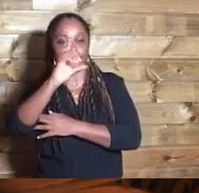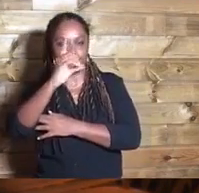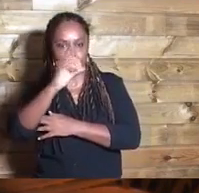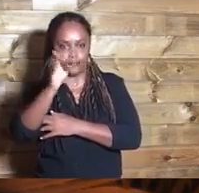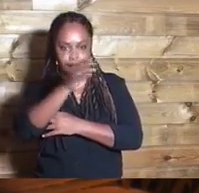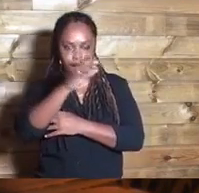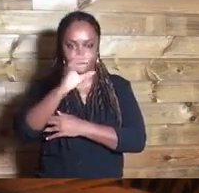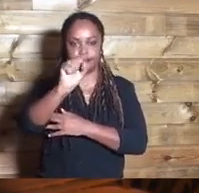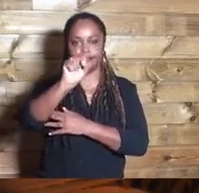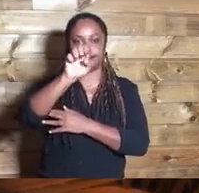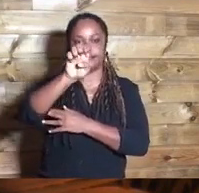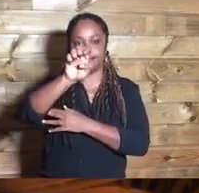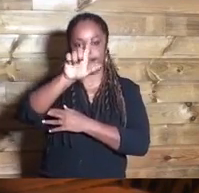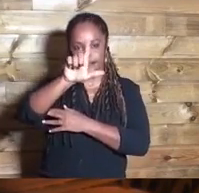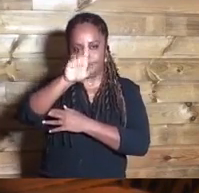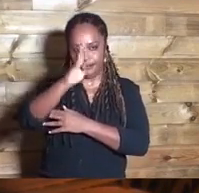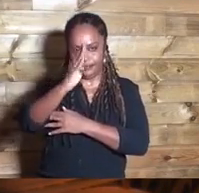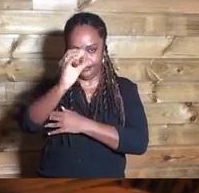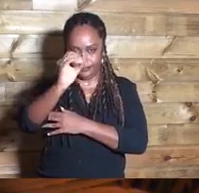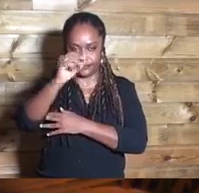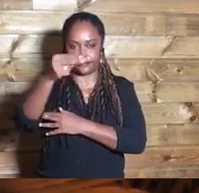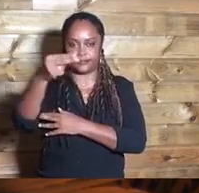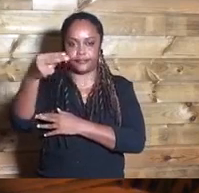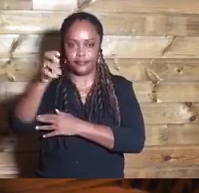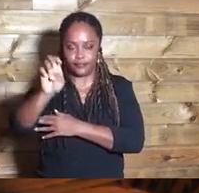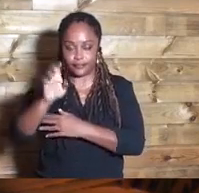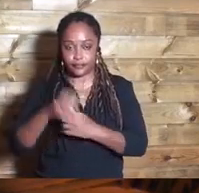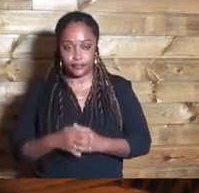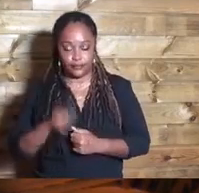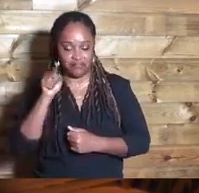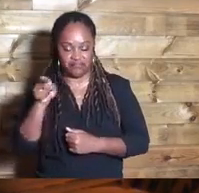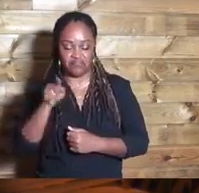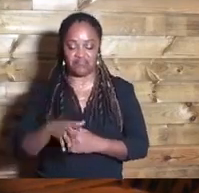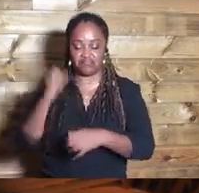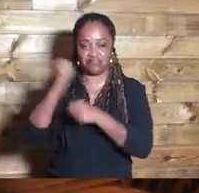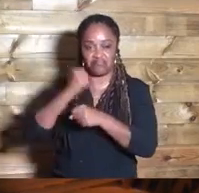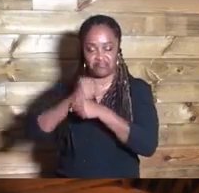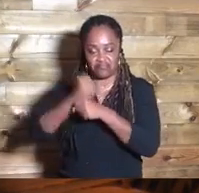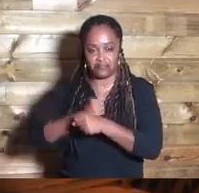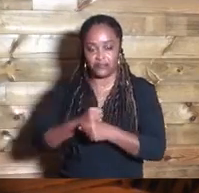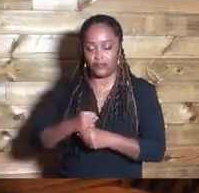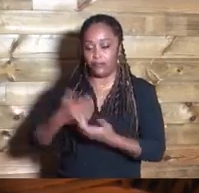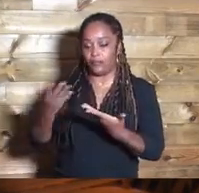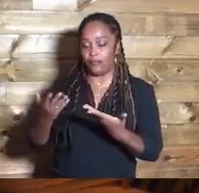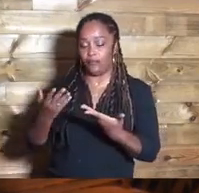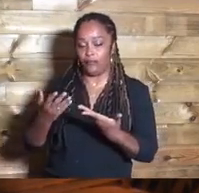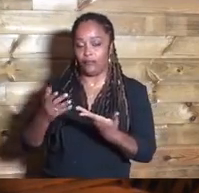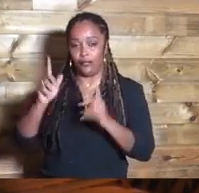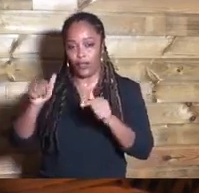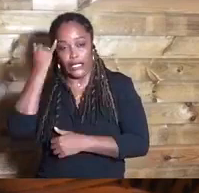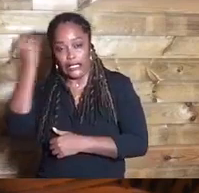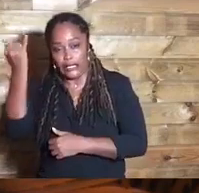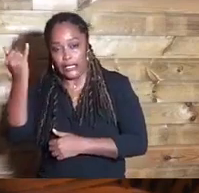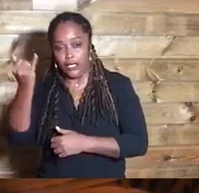là, et Ronald Sombourg, son travailleur, Sombourg qui aussi tient des